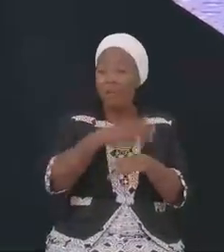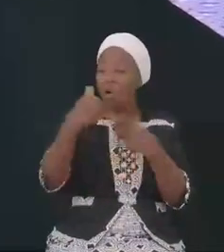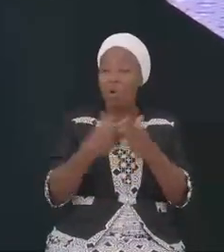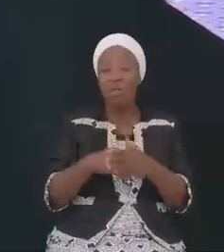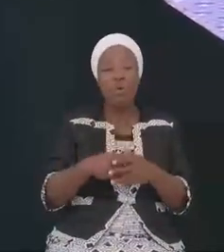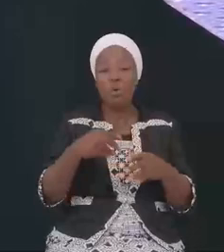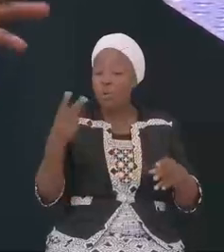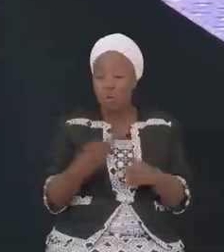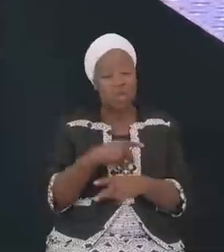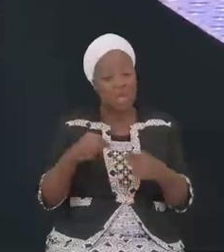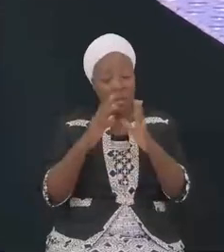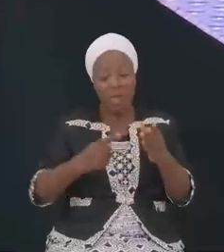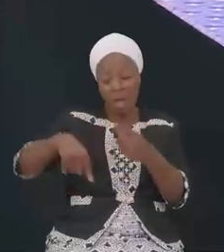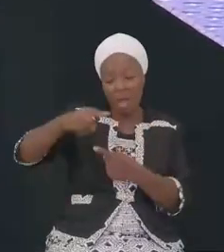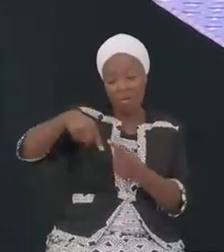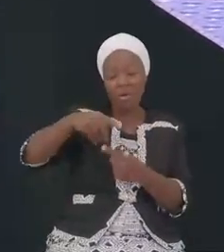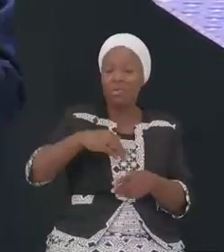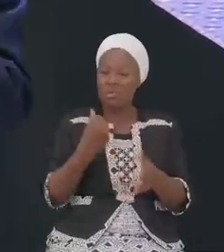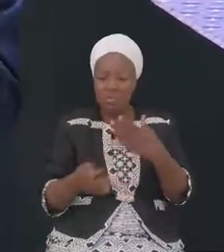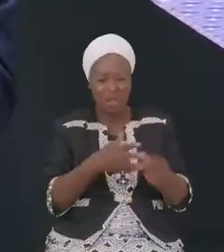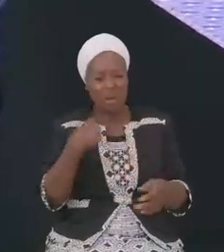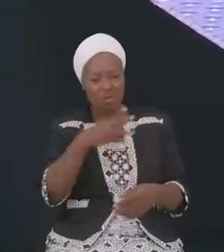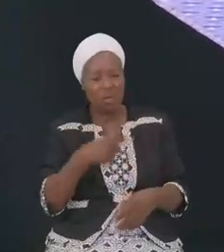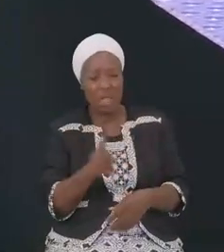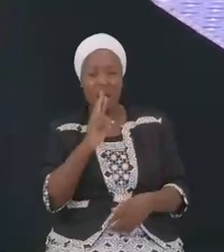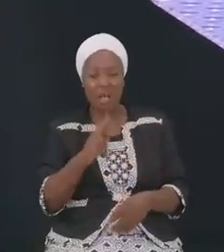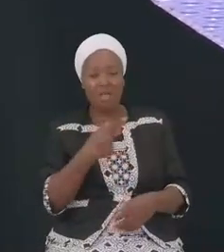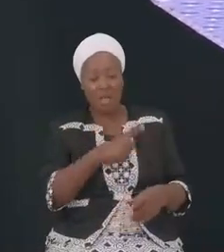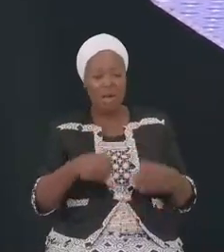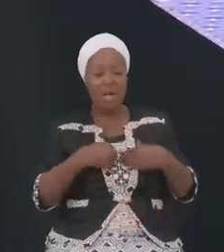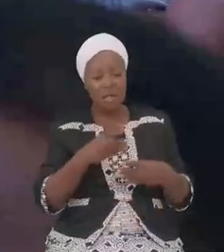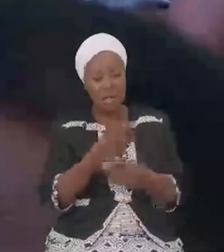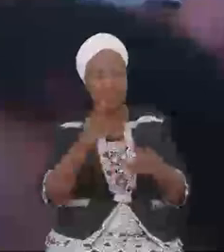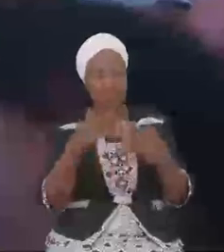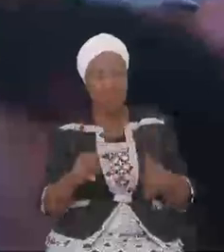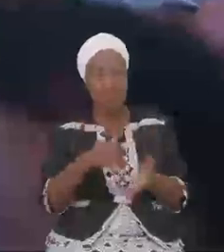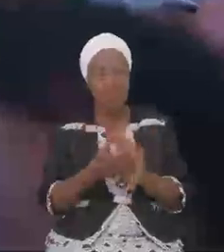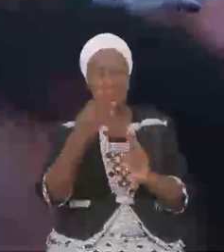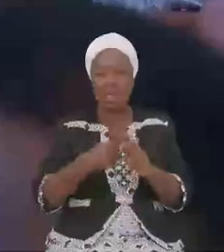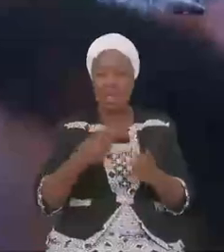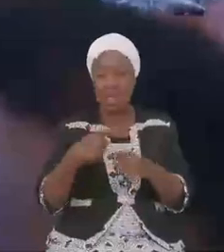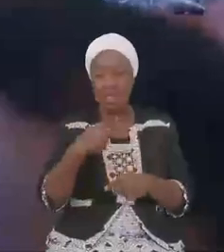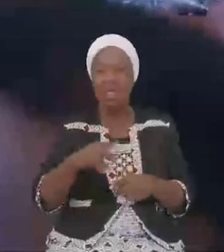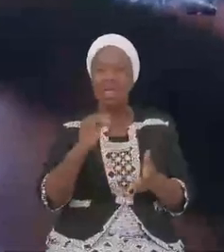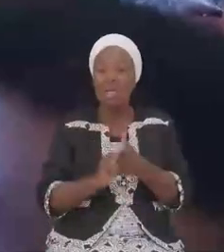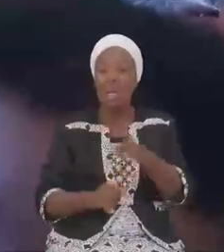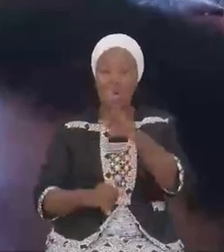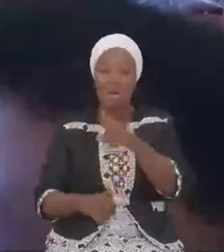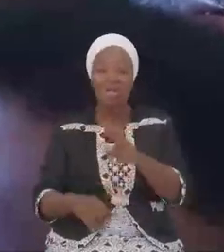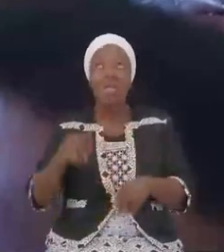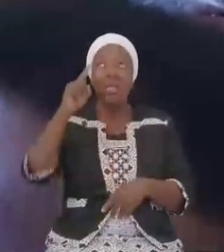environnants. Où qu'ils soient, qui qu'ils soient, le Seigneur t'en a déjà délivré. Et dit de nous